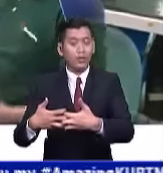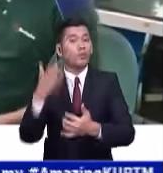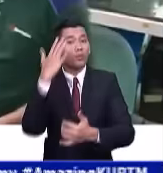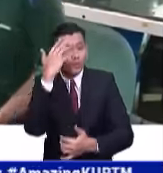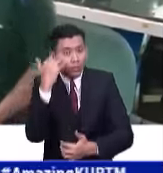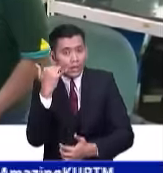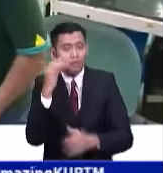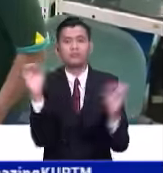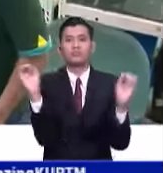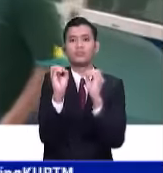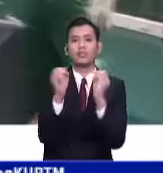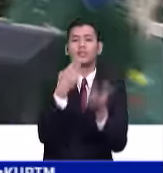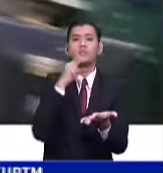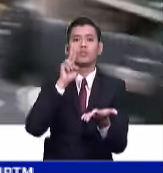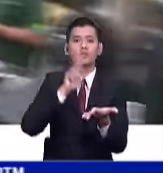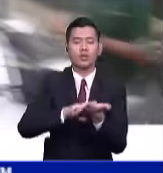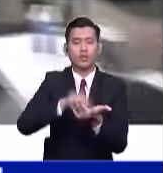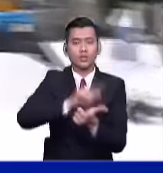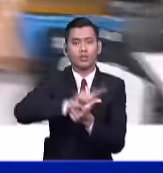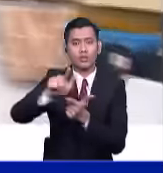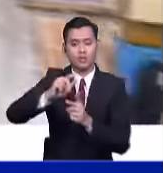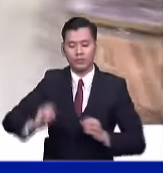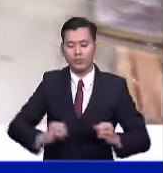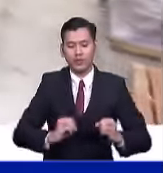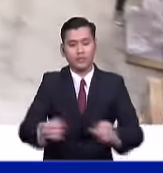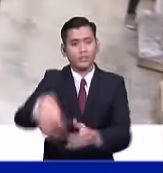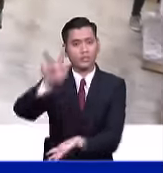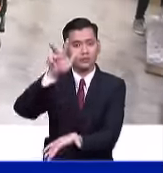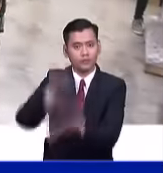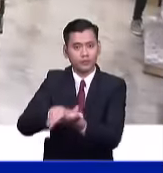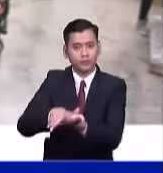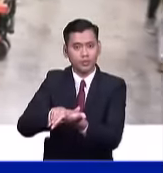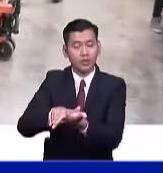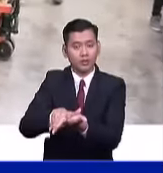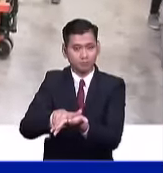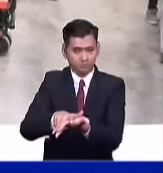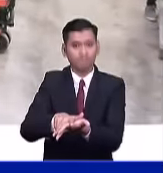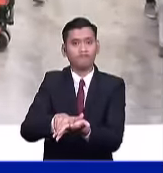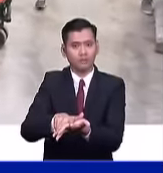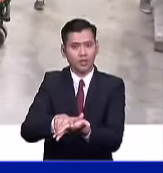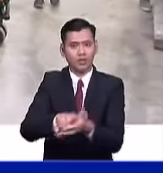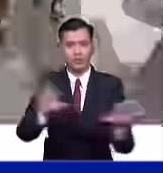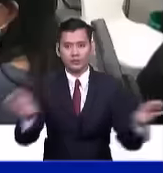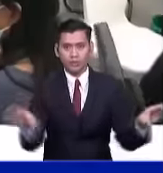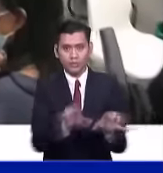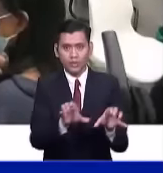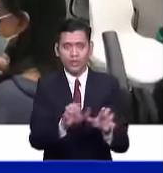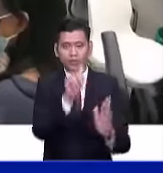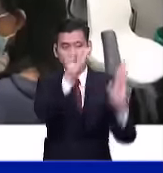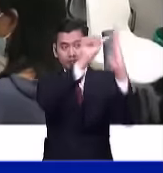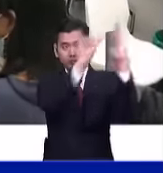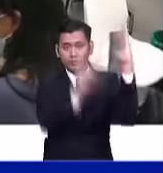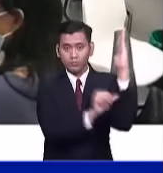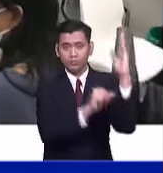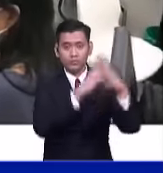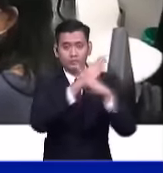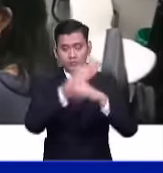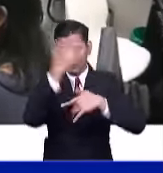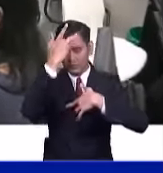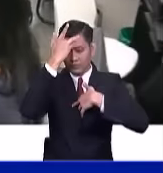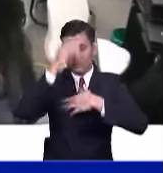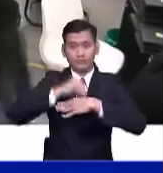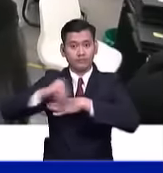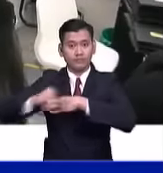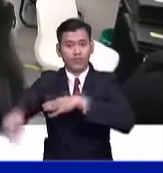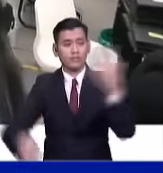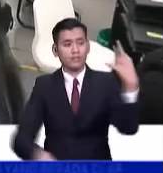kerana tiada surat kebenaran beroperasi yang sah. Penguatkuasaan dilakukan mengikut Akta Pencegahan dan Pengawalan Penyakit